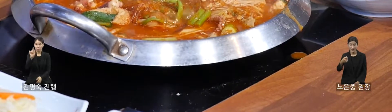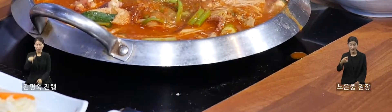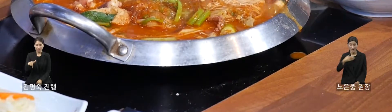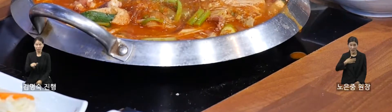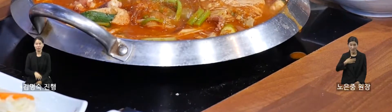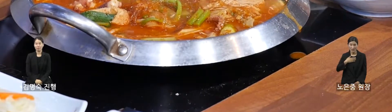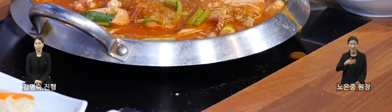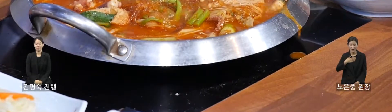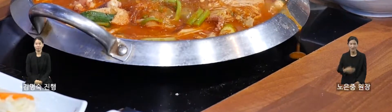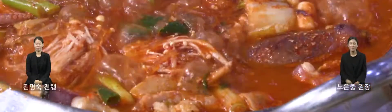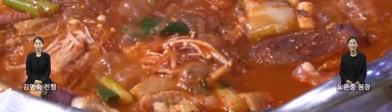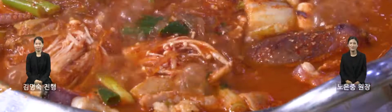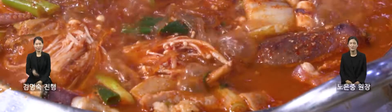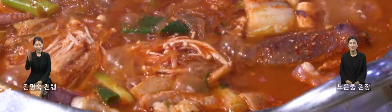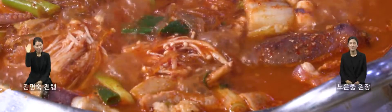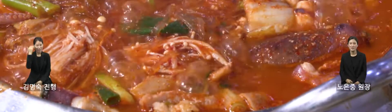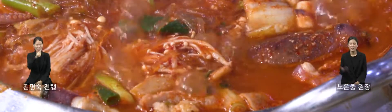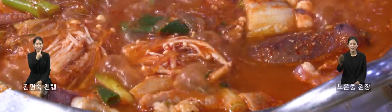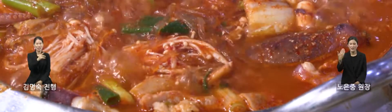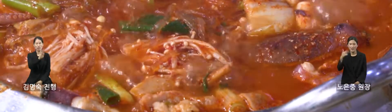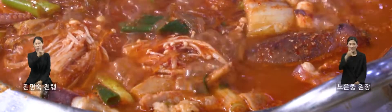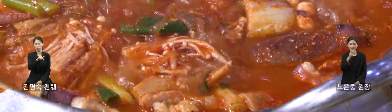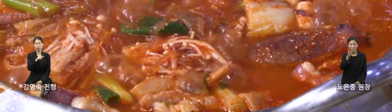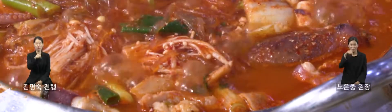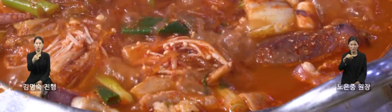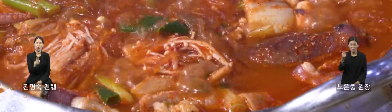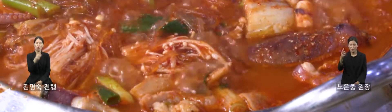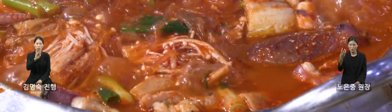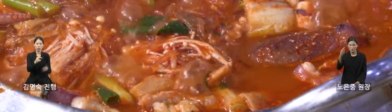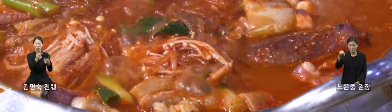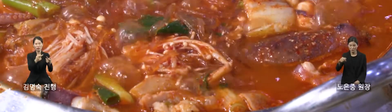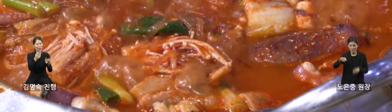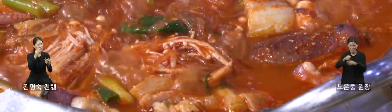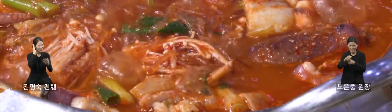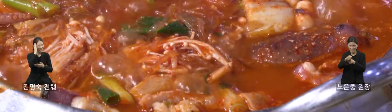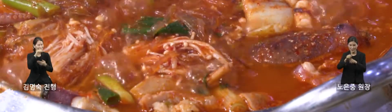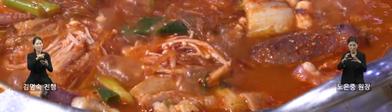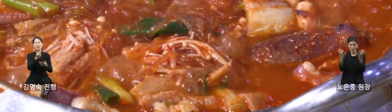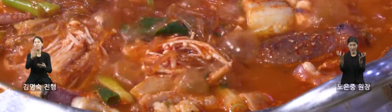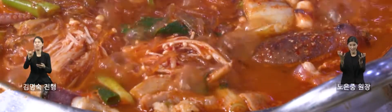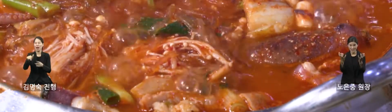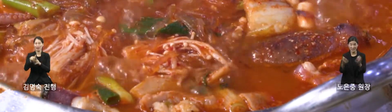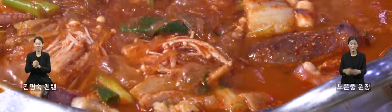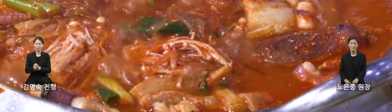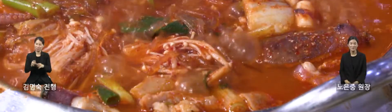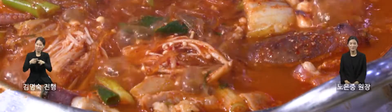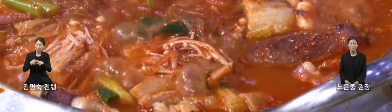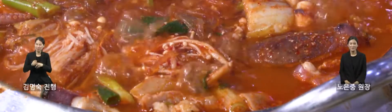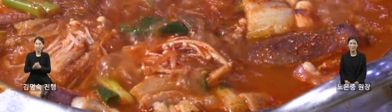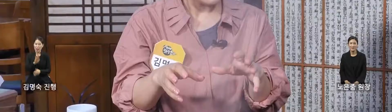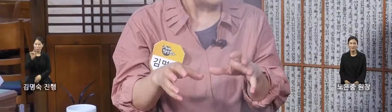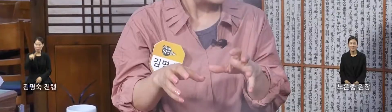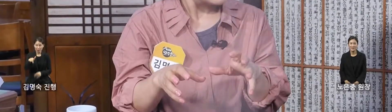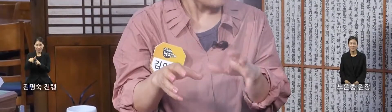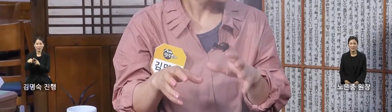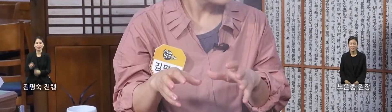박 알죠. 예. 예. 옛날 흥부하고 놀부 박장 박. 근데 그 박이 사실 다른 어떤